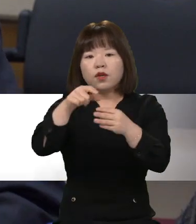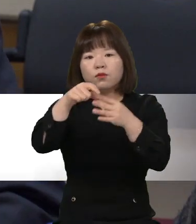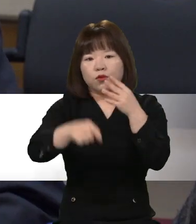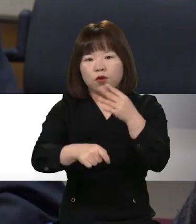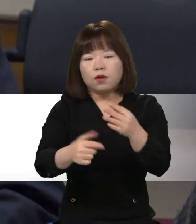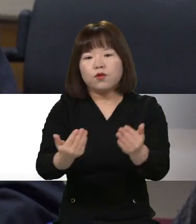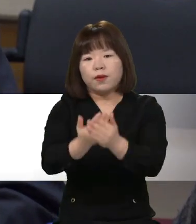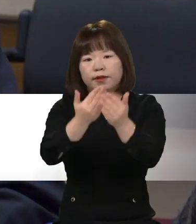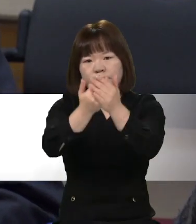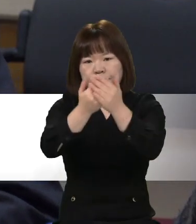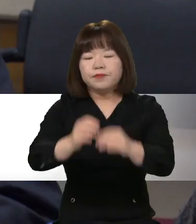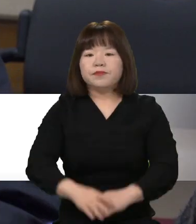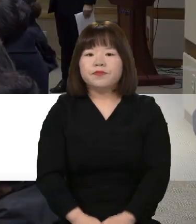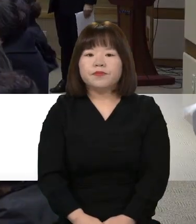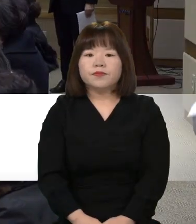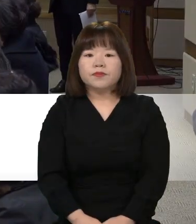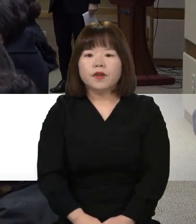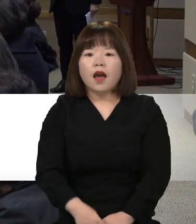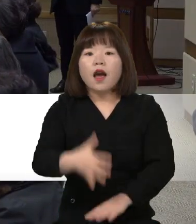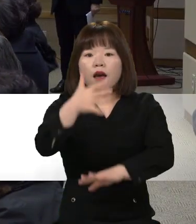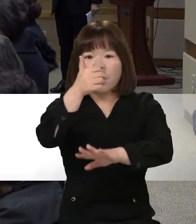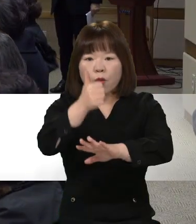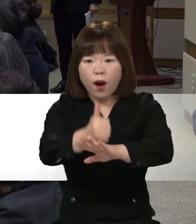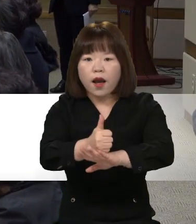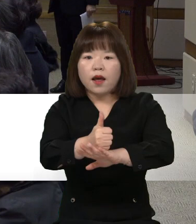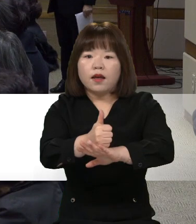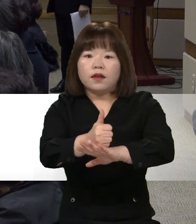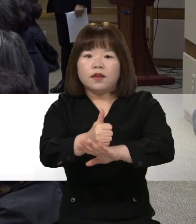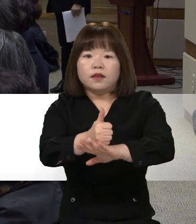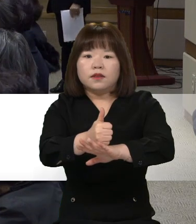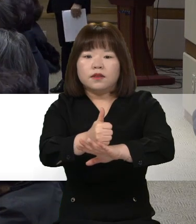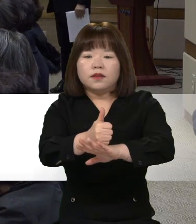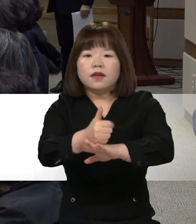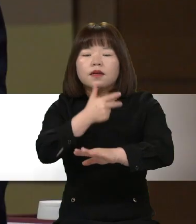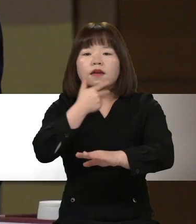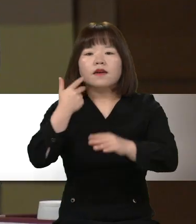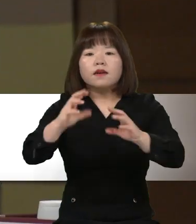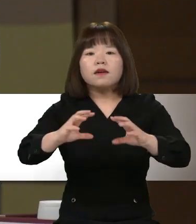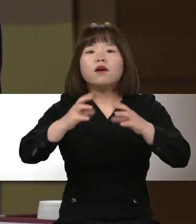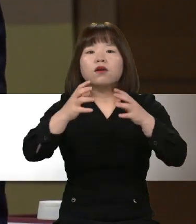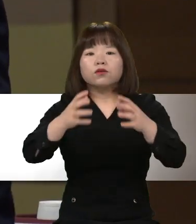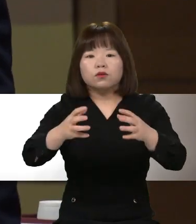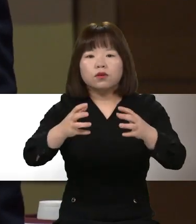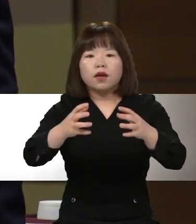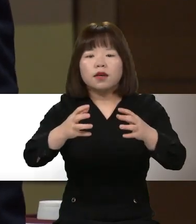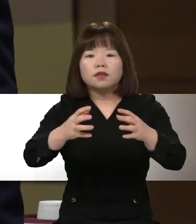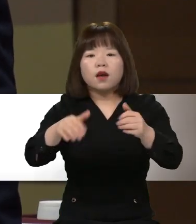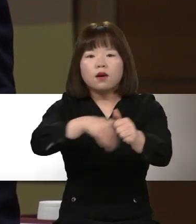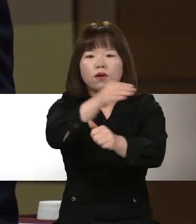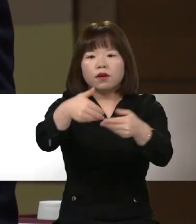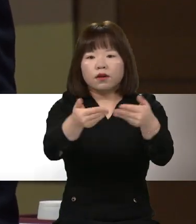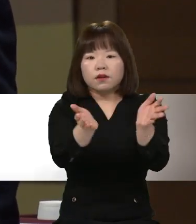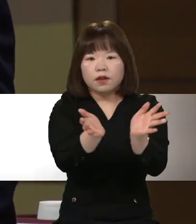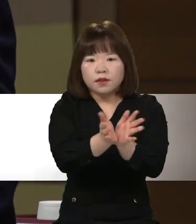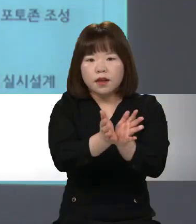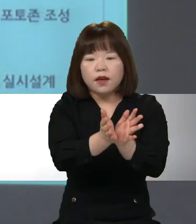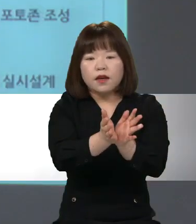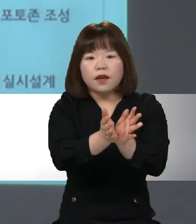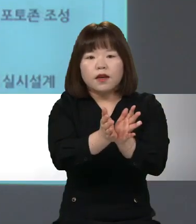문화콘텐츠도 활성화했습니다 그 결과 그린웨이 프로젝트와 포항 철괴 숲은 영국정부 산하